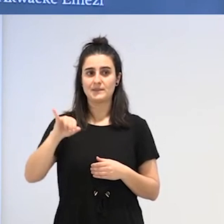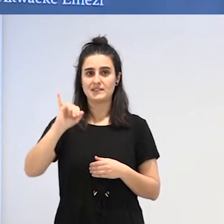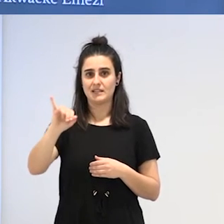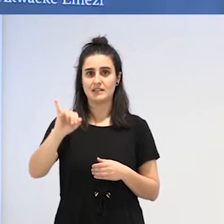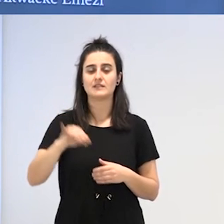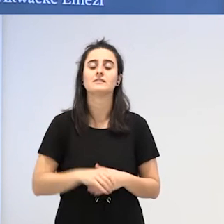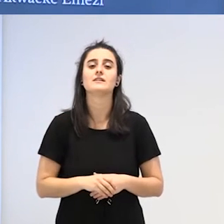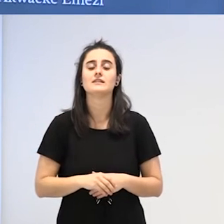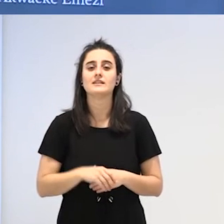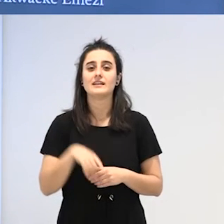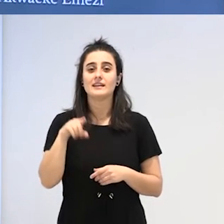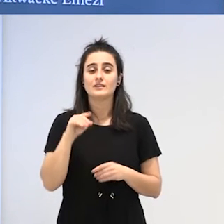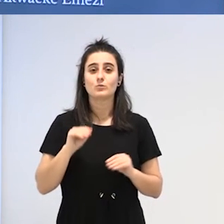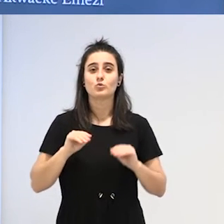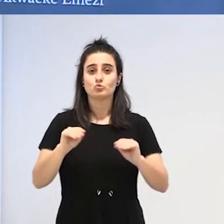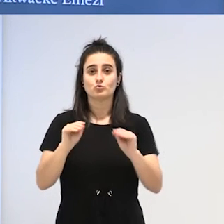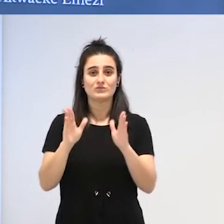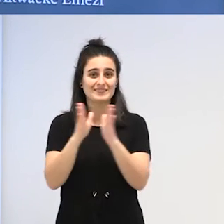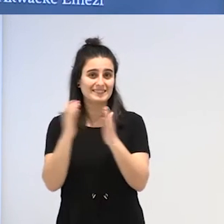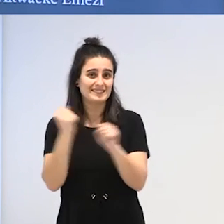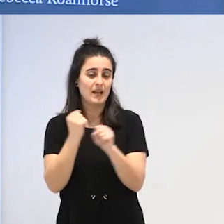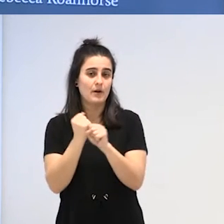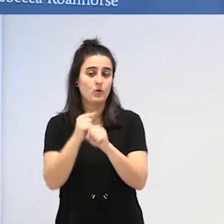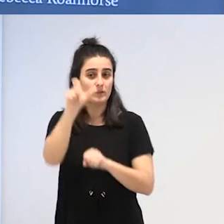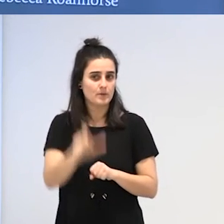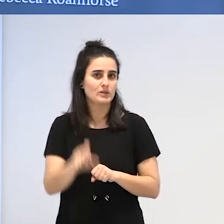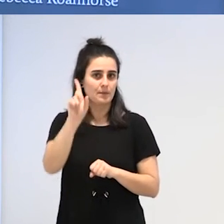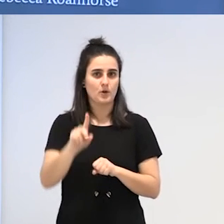gisa ulertu daiteke bere lana.